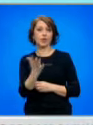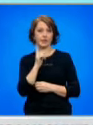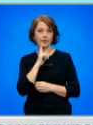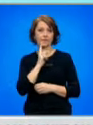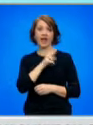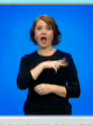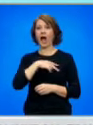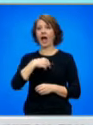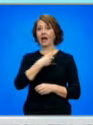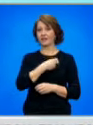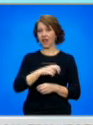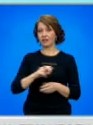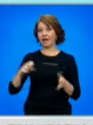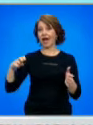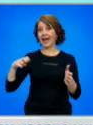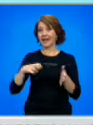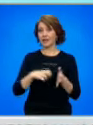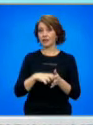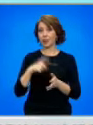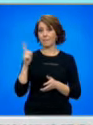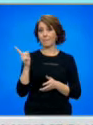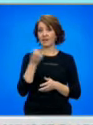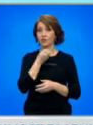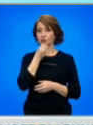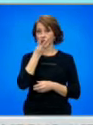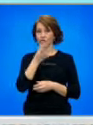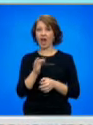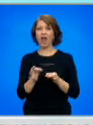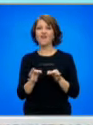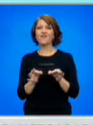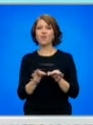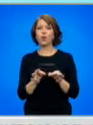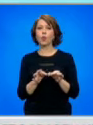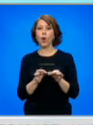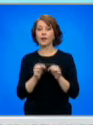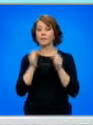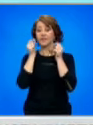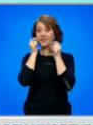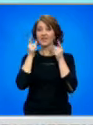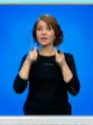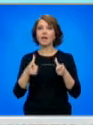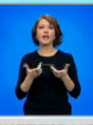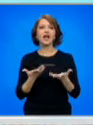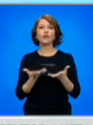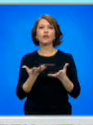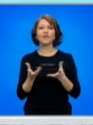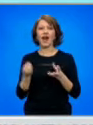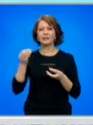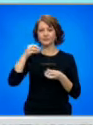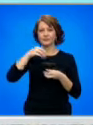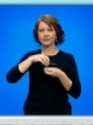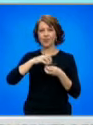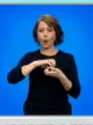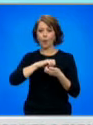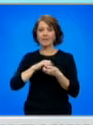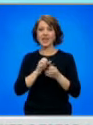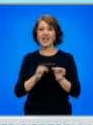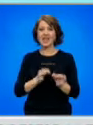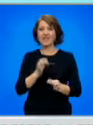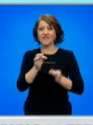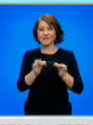А в Хърватия е регистриран първия случай на флурона. Внимание, това е комбинирана инфекция от COVID-19 и